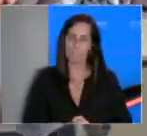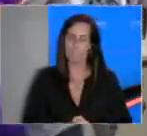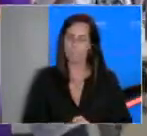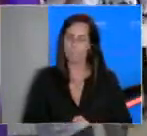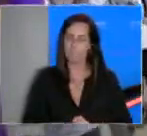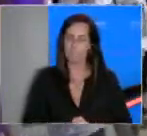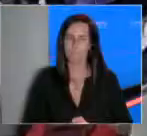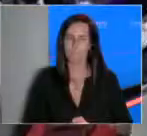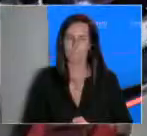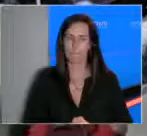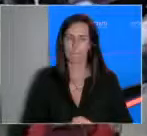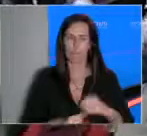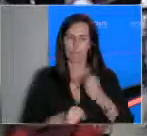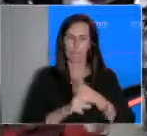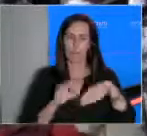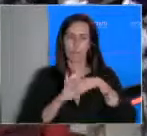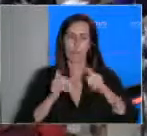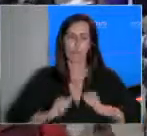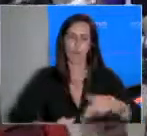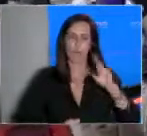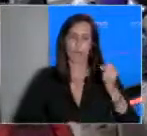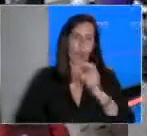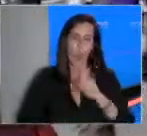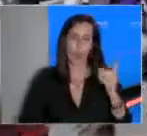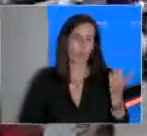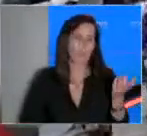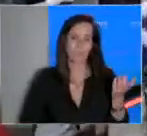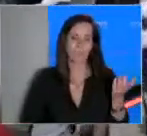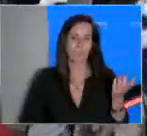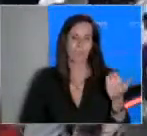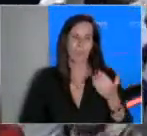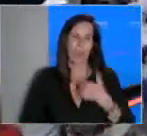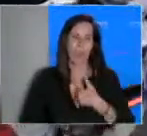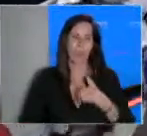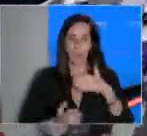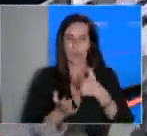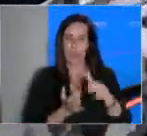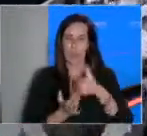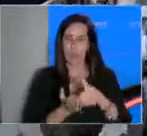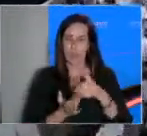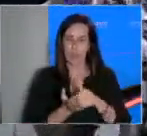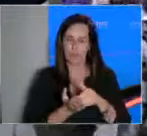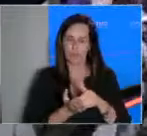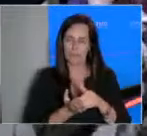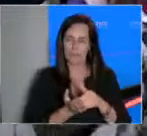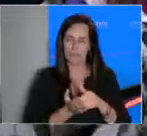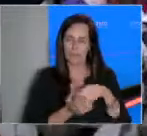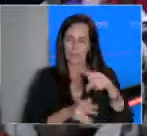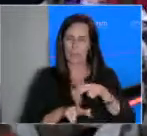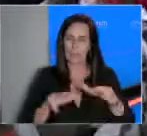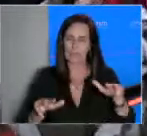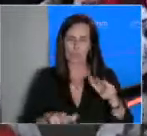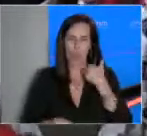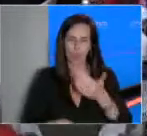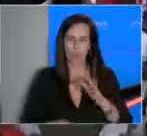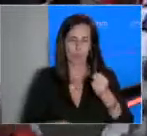יעבדו איתם נוחים יותר, כי אם לא, אז אנחנו נמשיך במצב לא כל כך